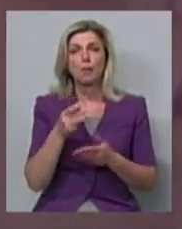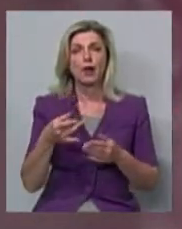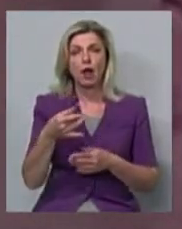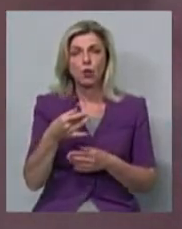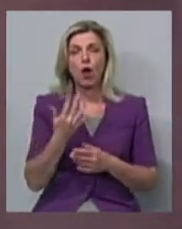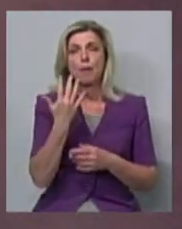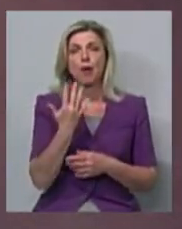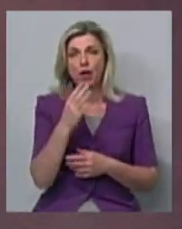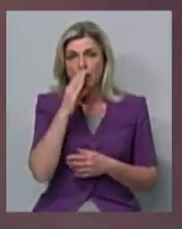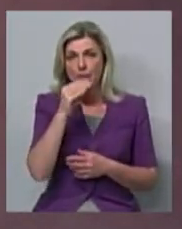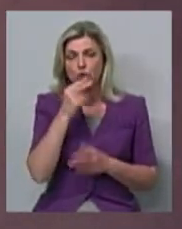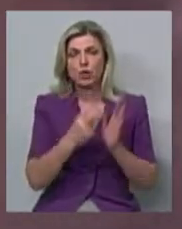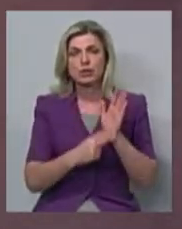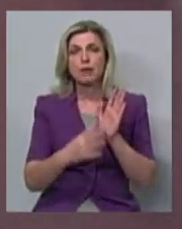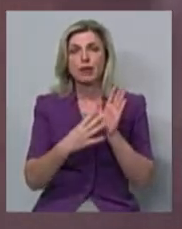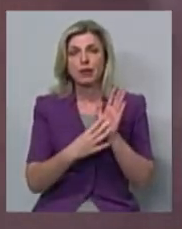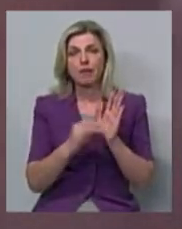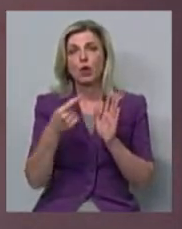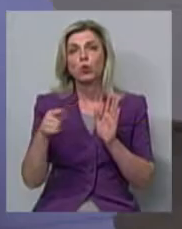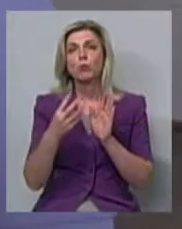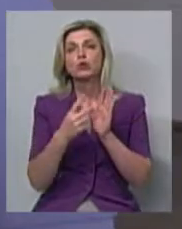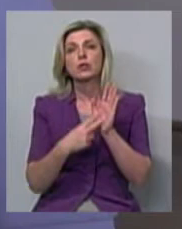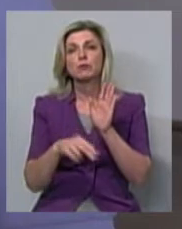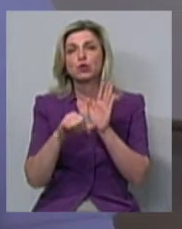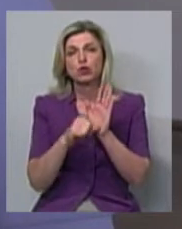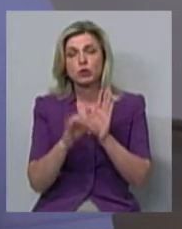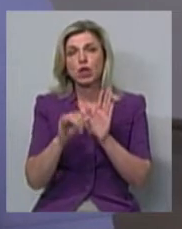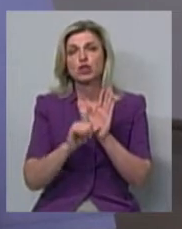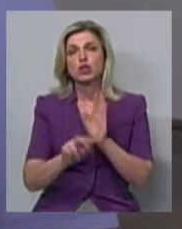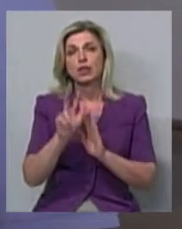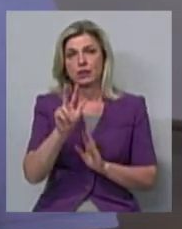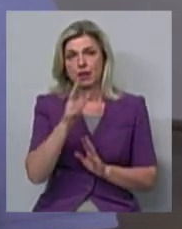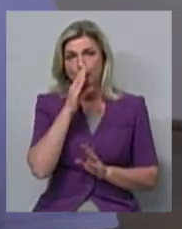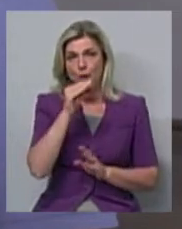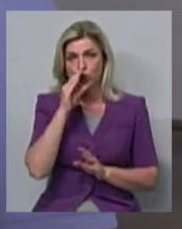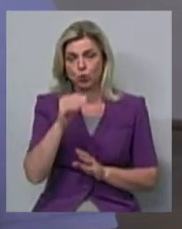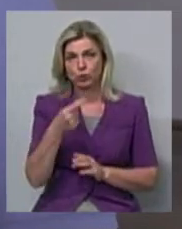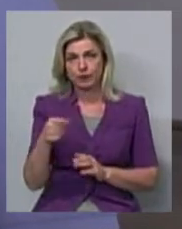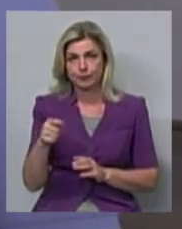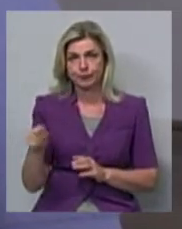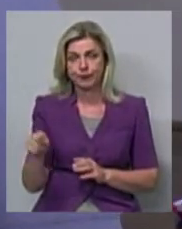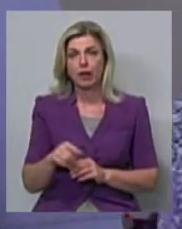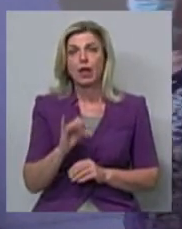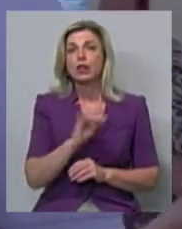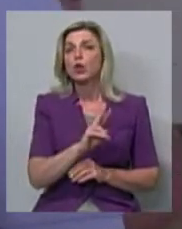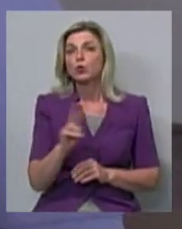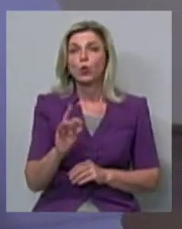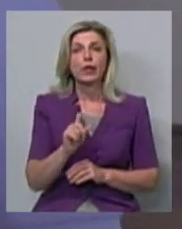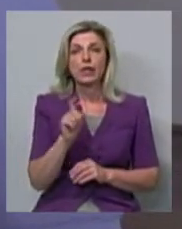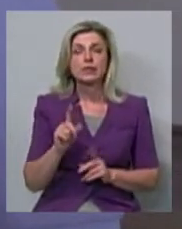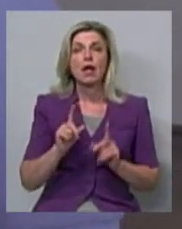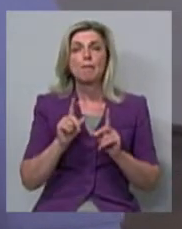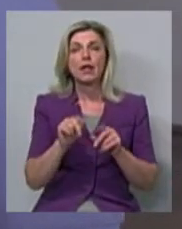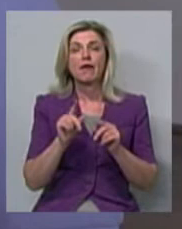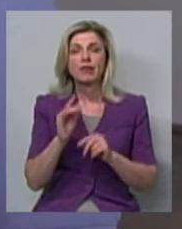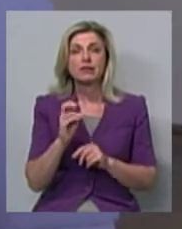маршрут, це 79-й маршрут, 76-й маршрут і 63-й маршрути. Вдруге, ніхто з перевізників не виявив